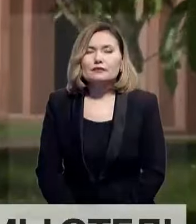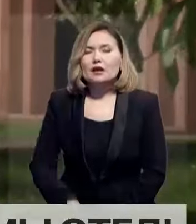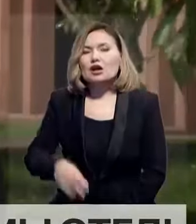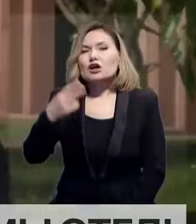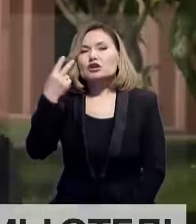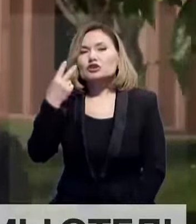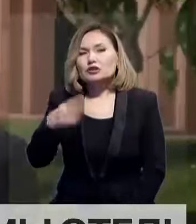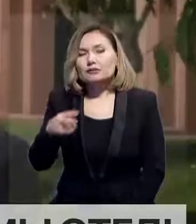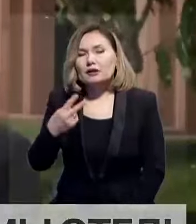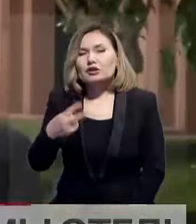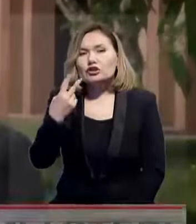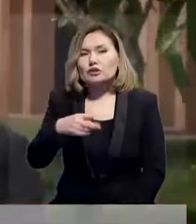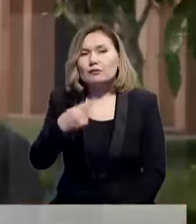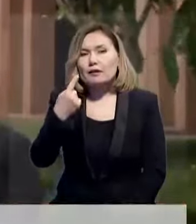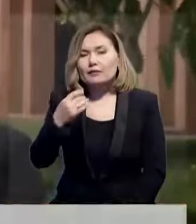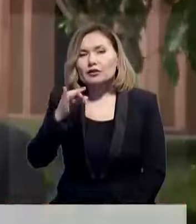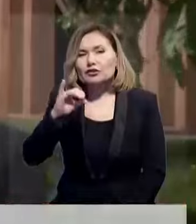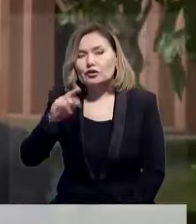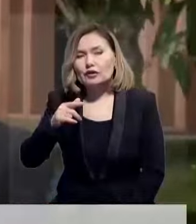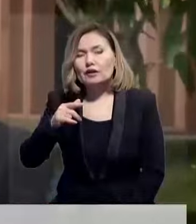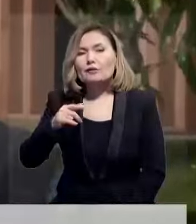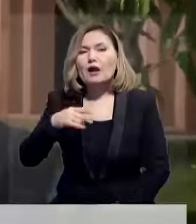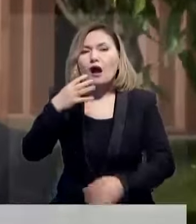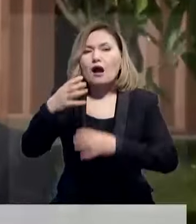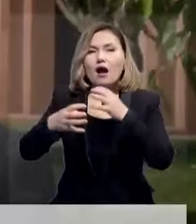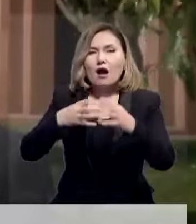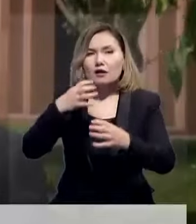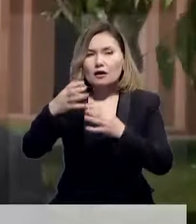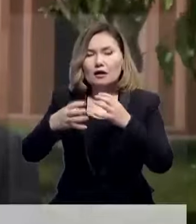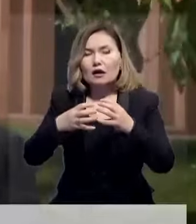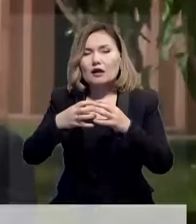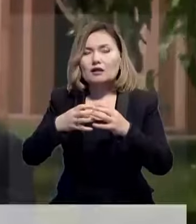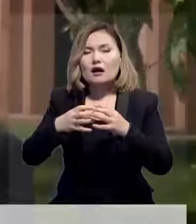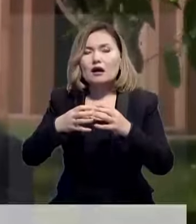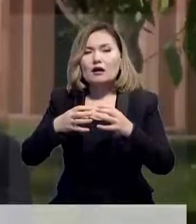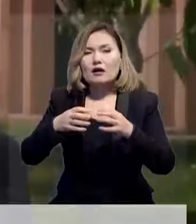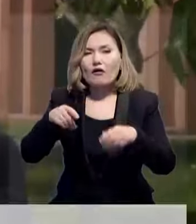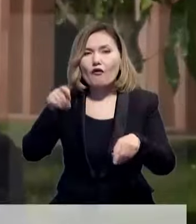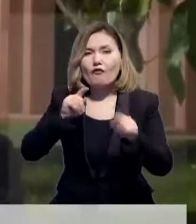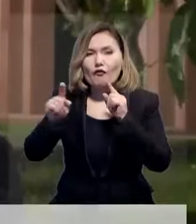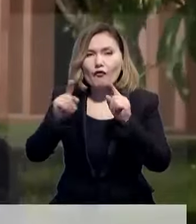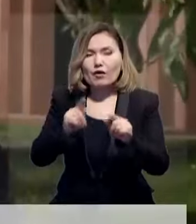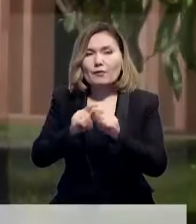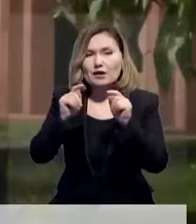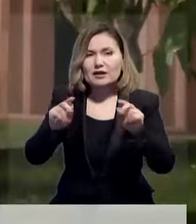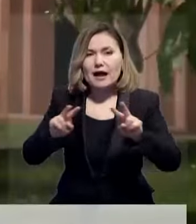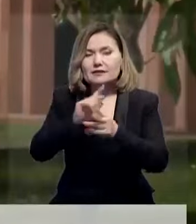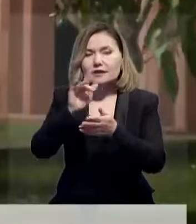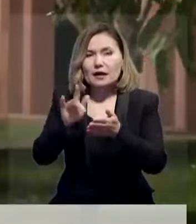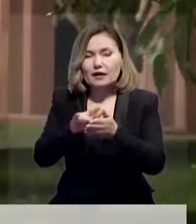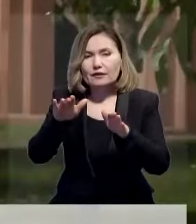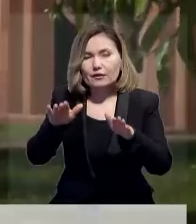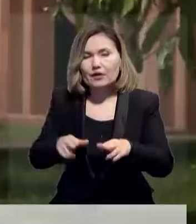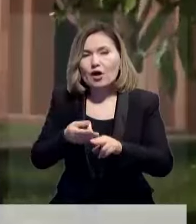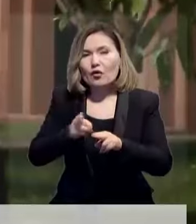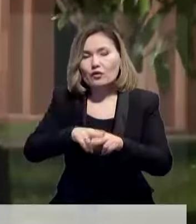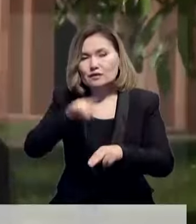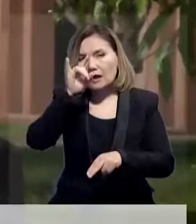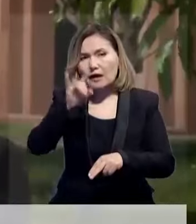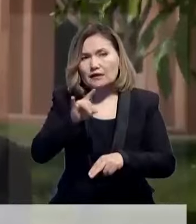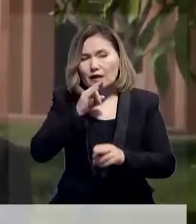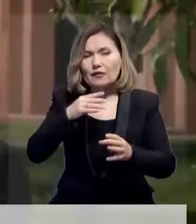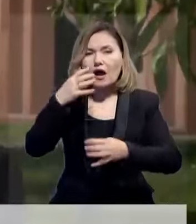20-21 маусымда Астана қаласының халықаралық волонтер форумы өткізілгелі жатыр. Форумның негізгі мақсаты бұл осы Қазақстандағы